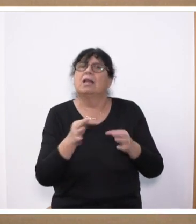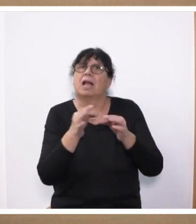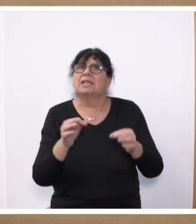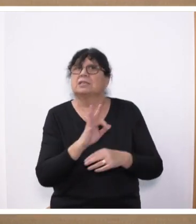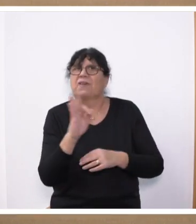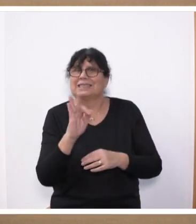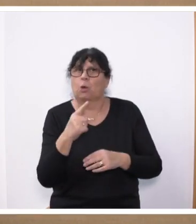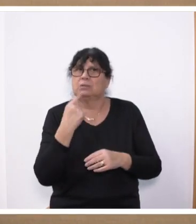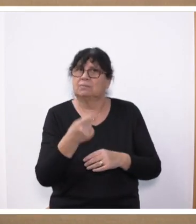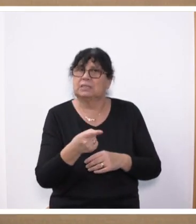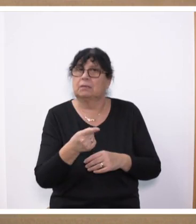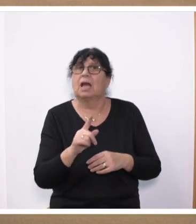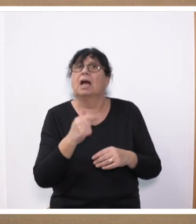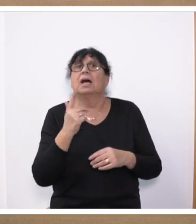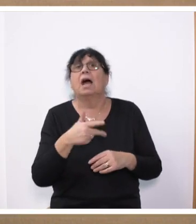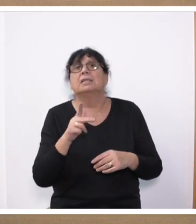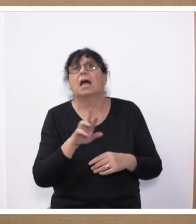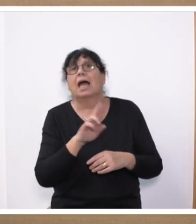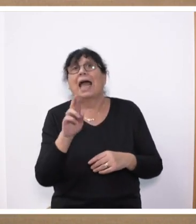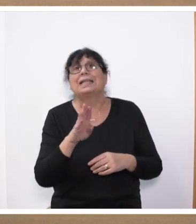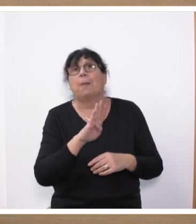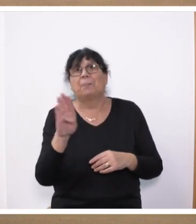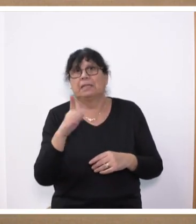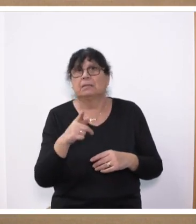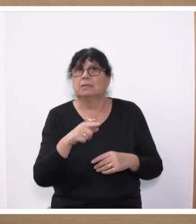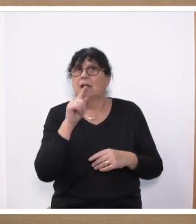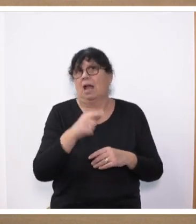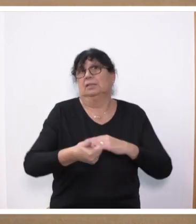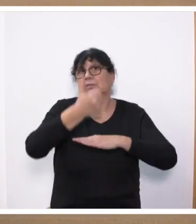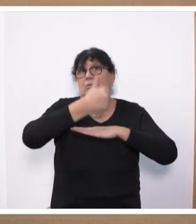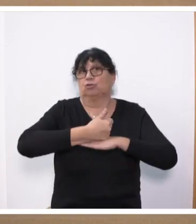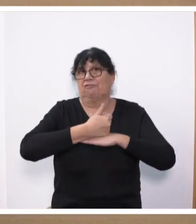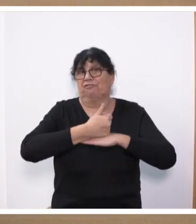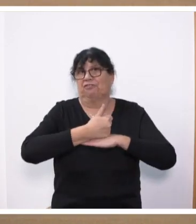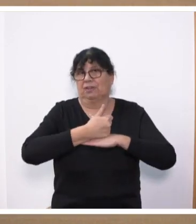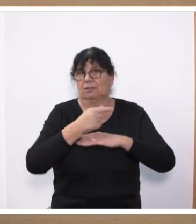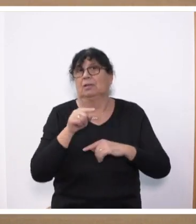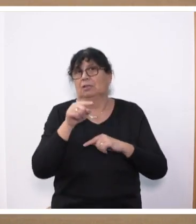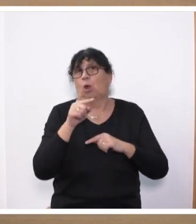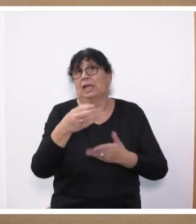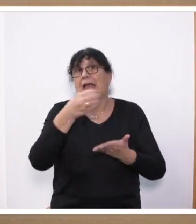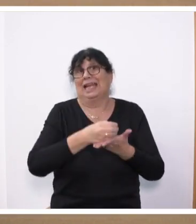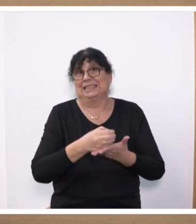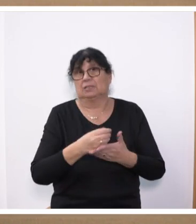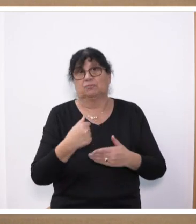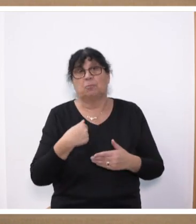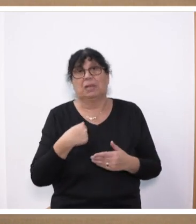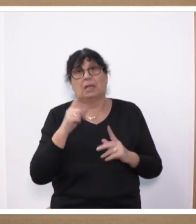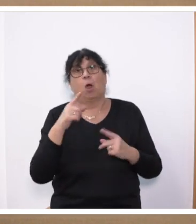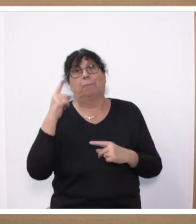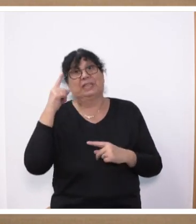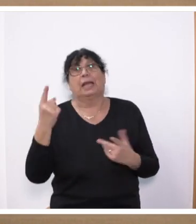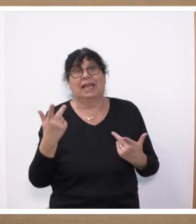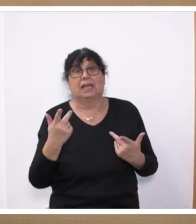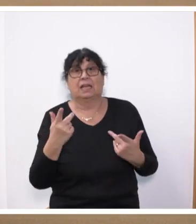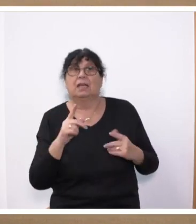war, die Rainer Wendt als Chef der DPOLG eingeladen hat. Das ist schon sehr bedenklich und auch beachtenswert